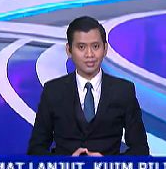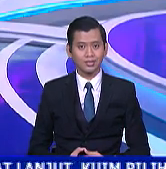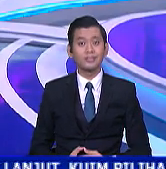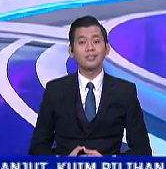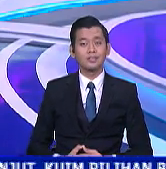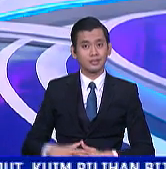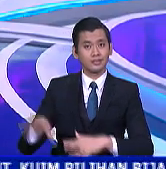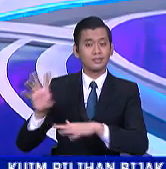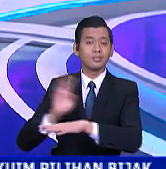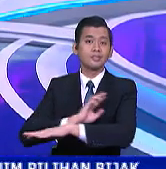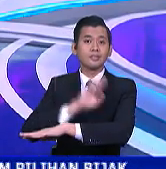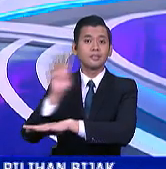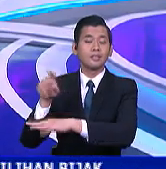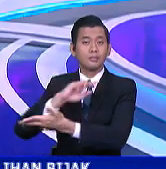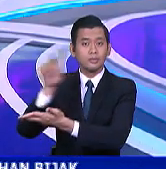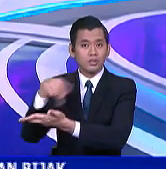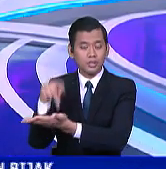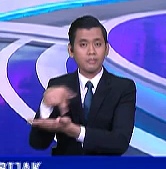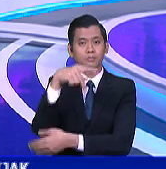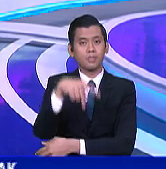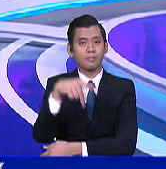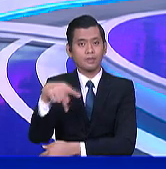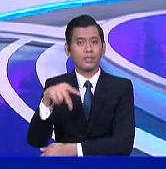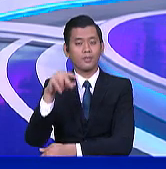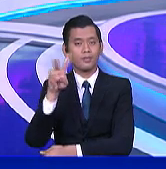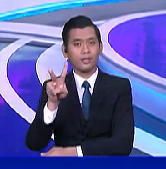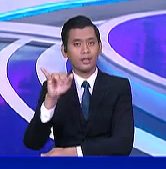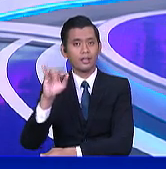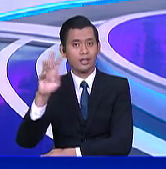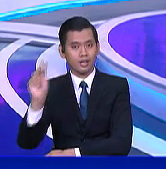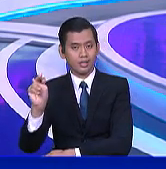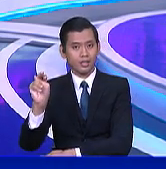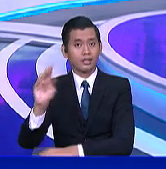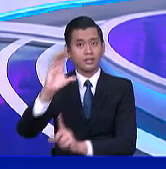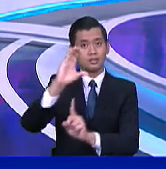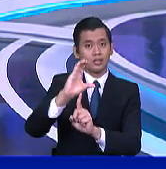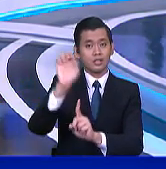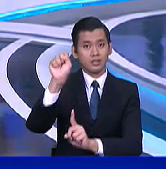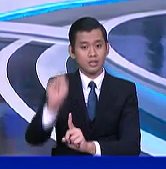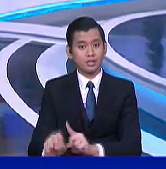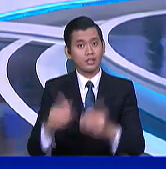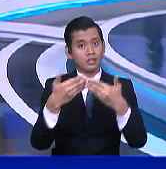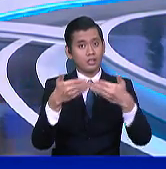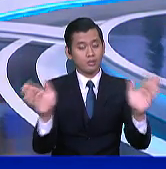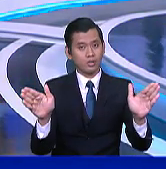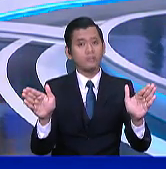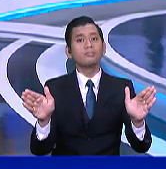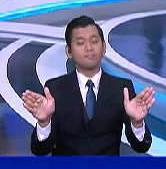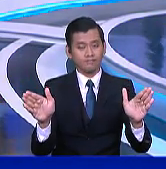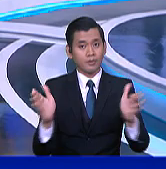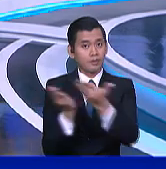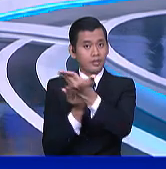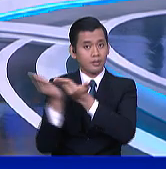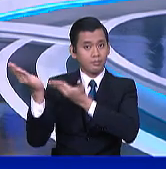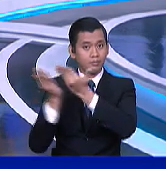pusat penyediaan vaksin industri ppvin Kompleks rapid bas ceras Selatan dibuka fasiliti